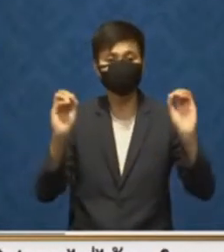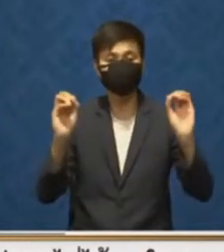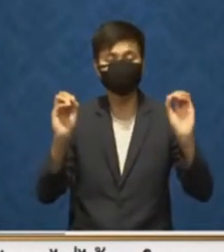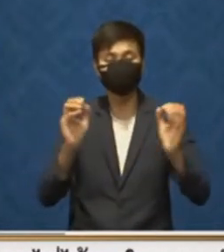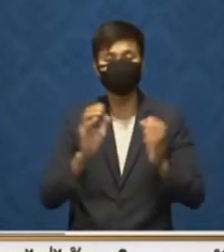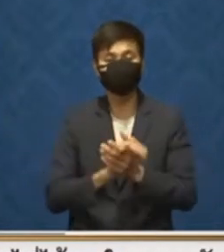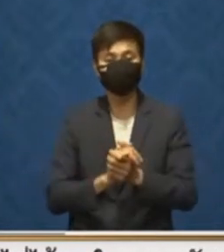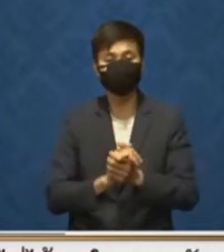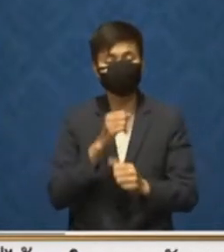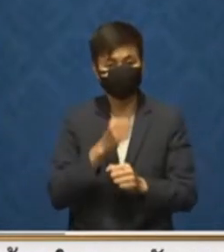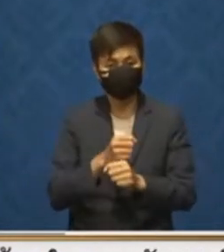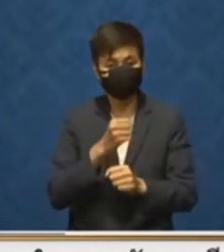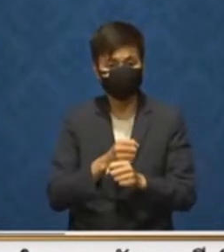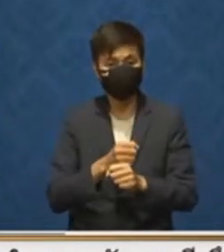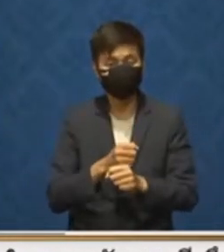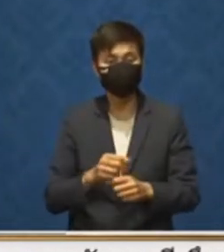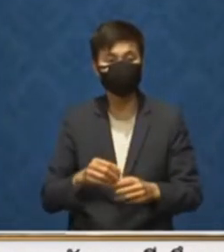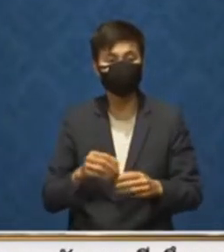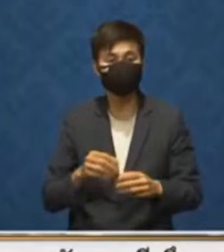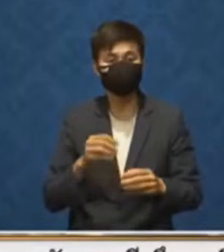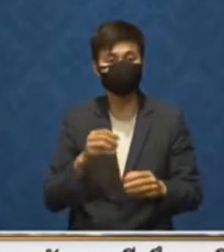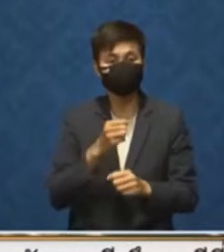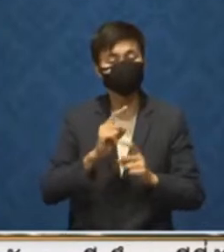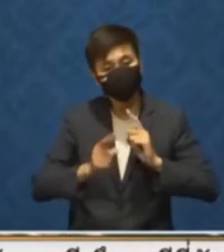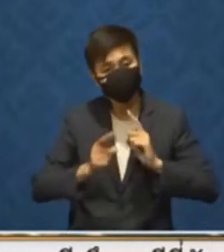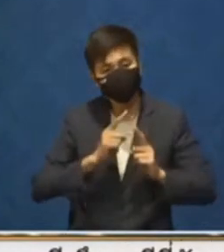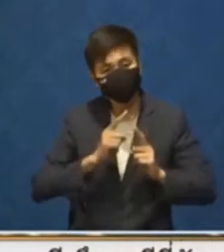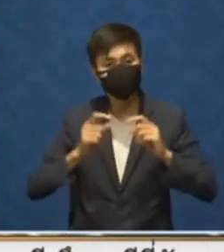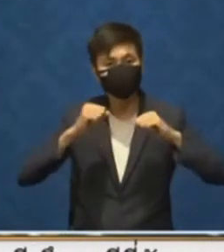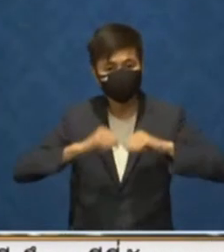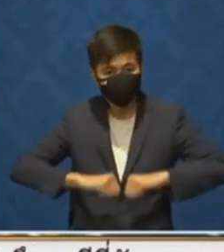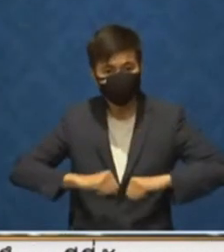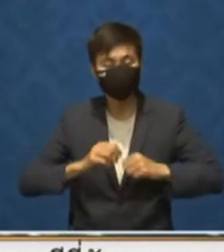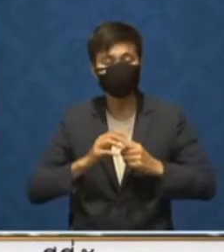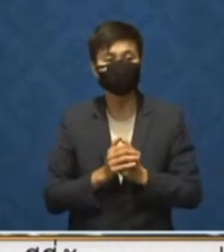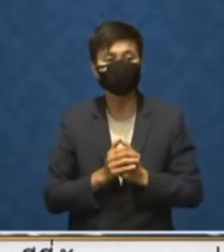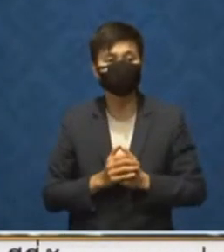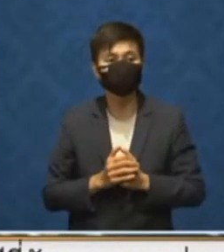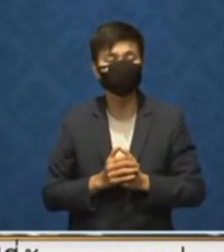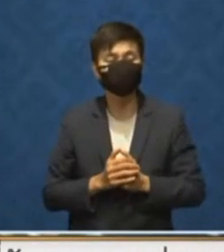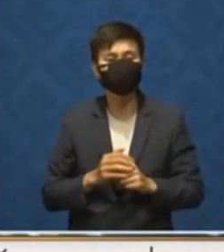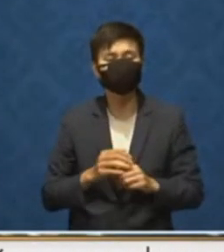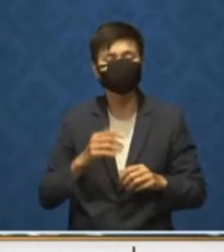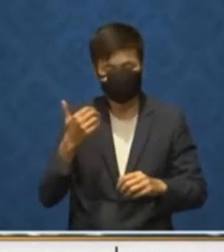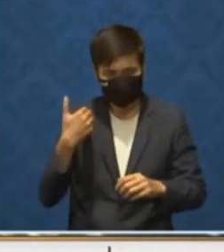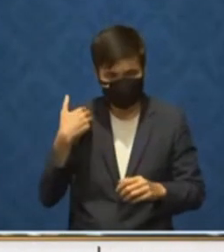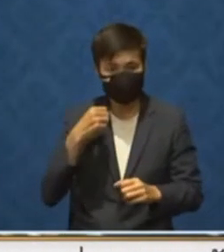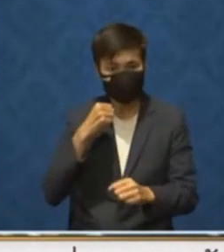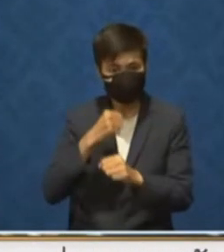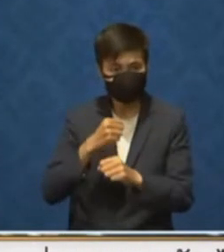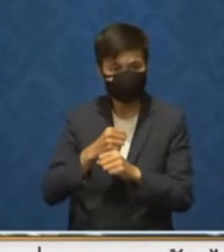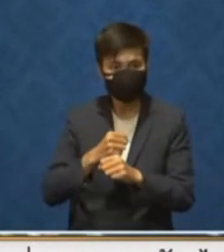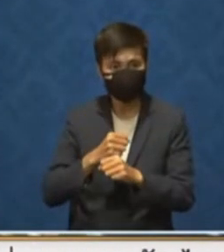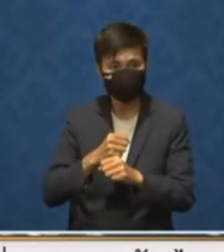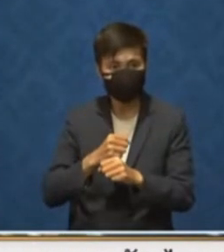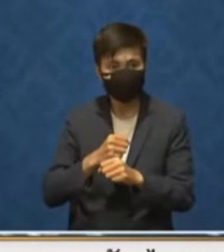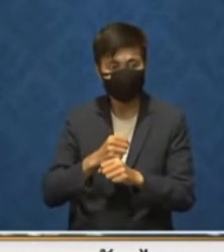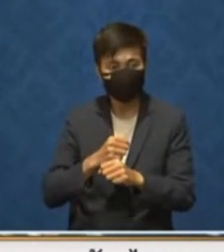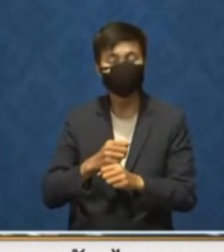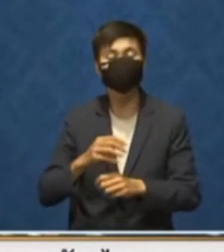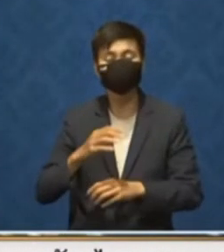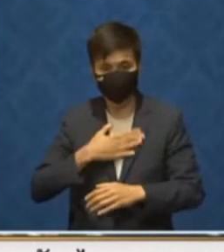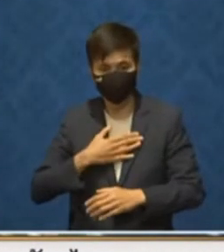ดำเนินการเจรจาการดำเนินการตกลงอะไรกันแล้วแต่เนี่ยดำเนินการวันเกิดขึ้นหลังจากที่ผมก็เสียอยู่ไป